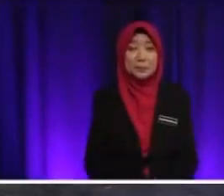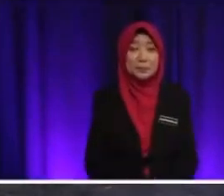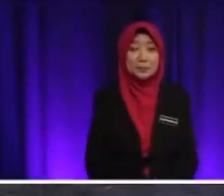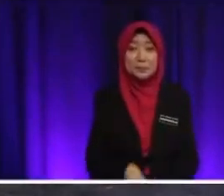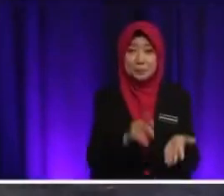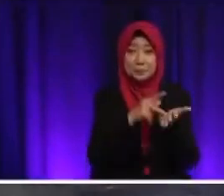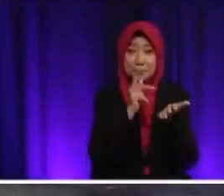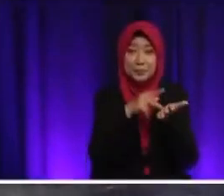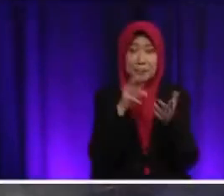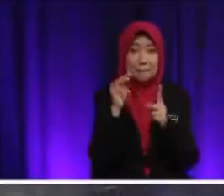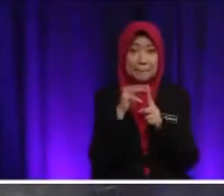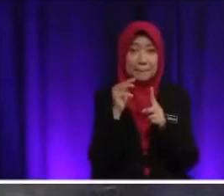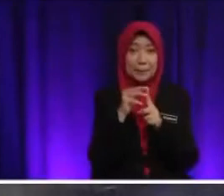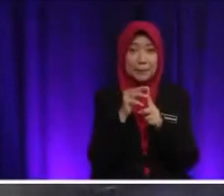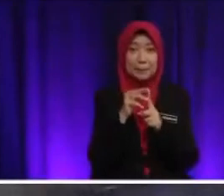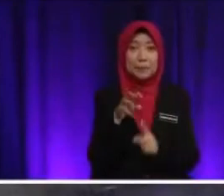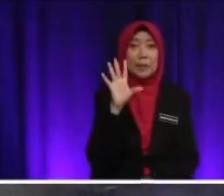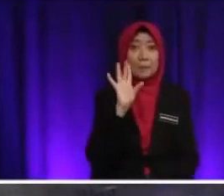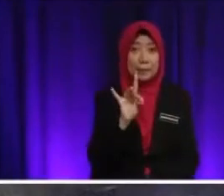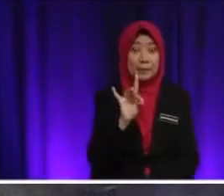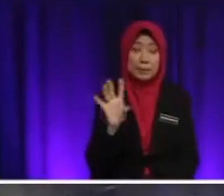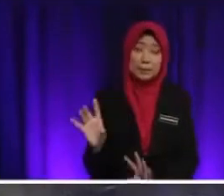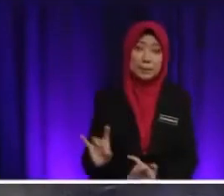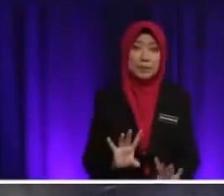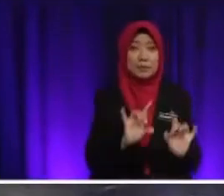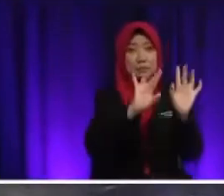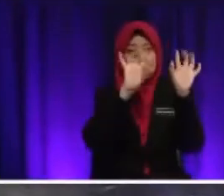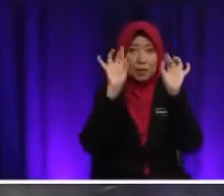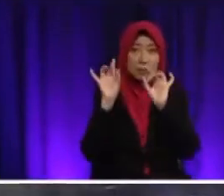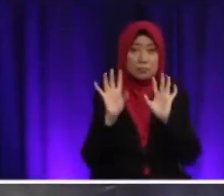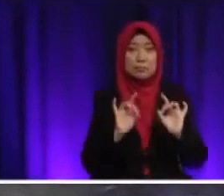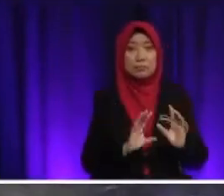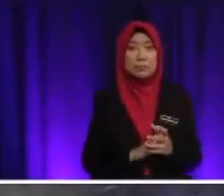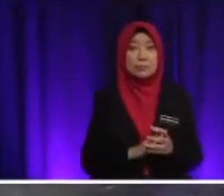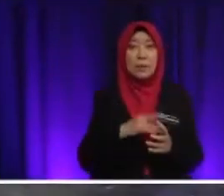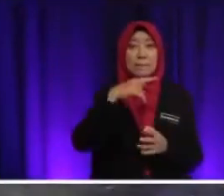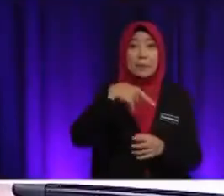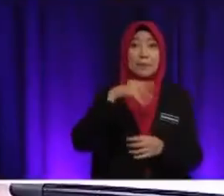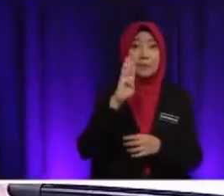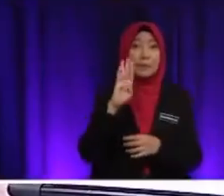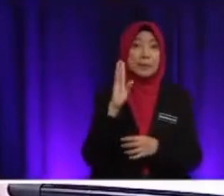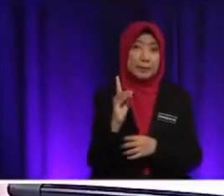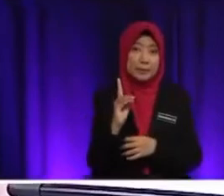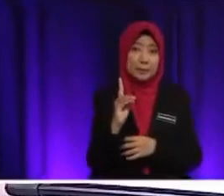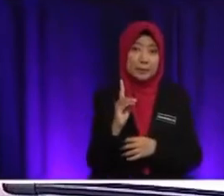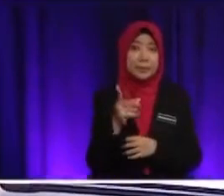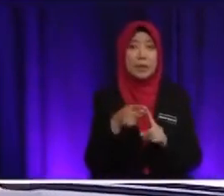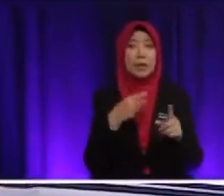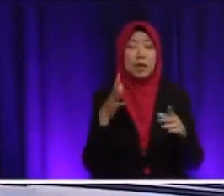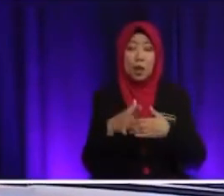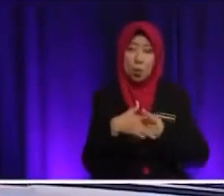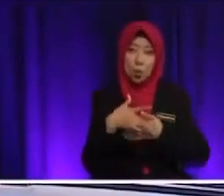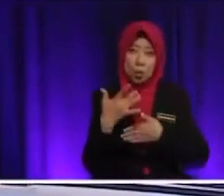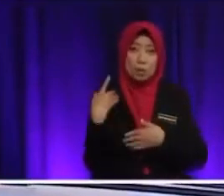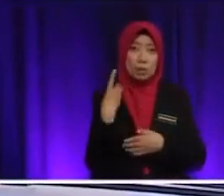dia orang pada hari ini. Okay, ada 8 bintang yang akan diberikan kepada mereka PBD hari ini. Yeah. Kita tengok. Daripada awal tadi,